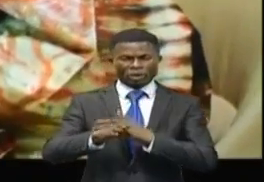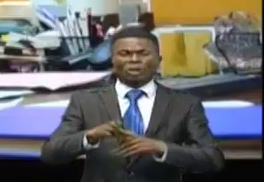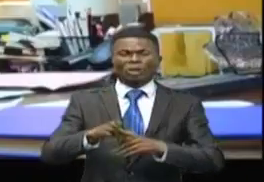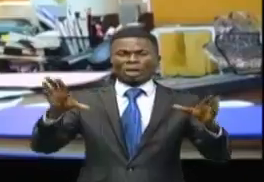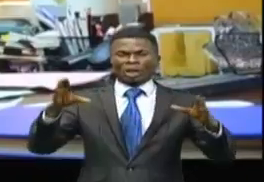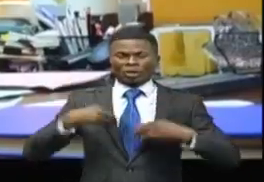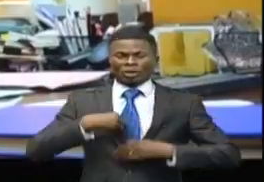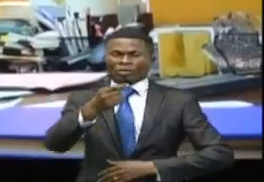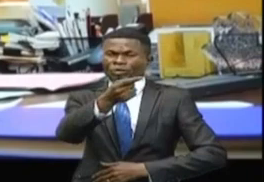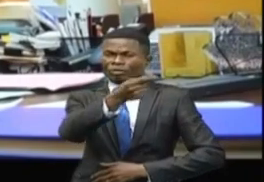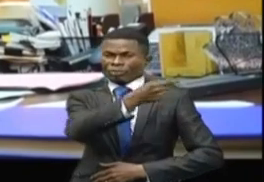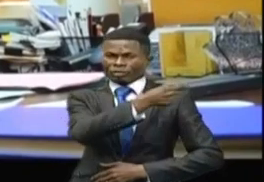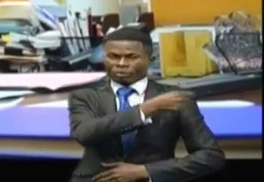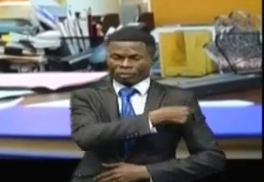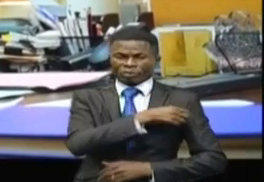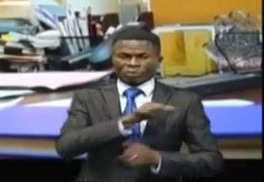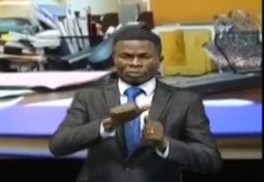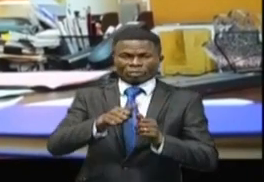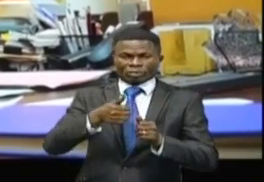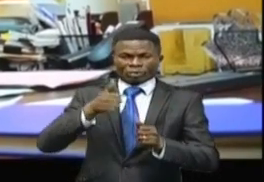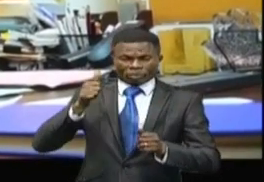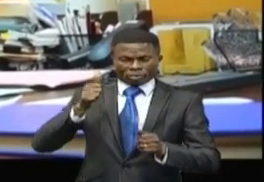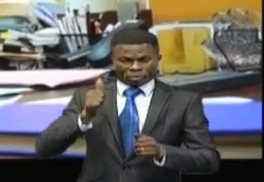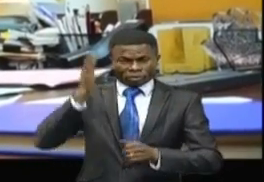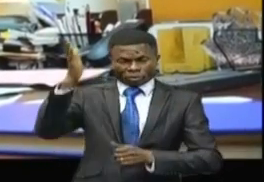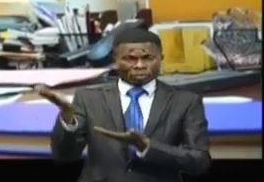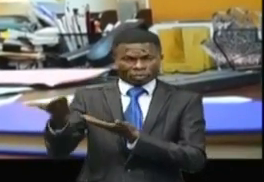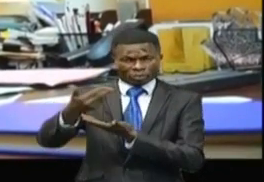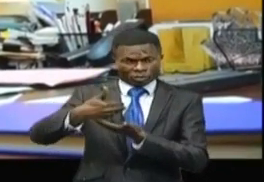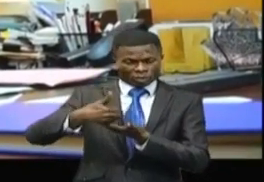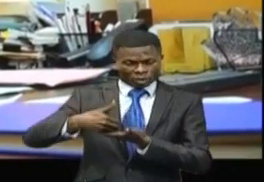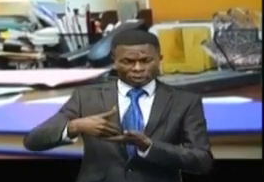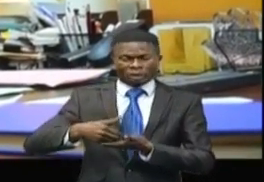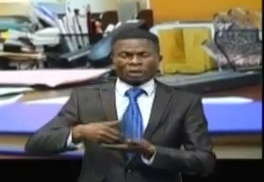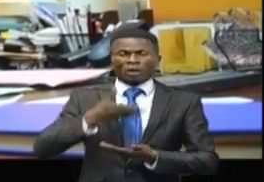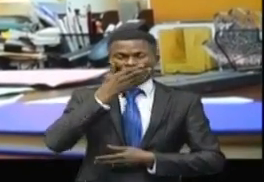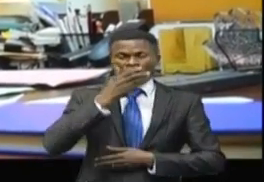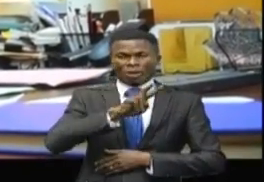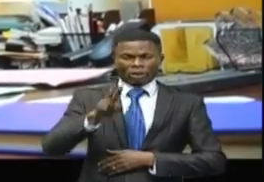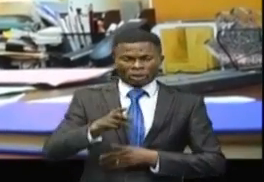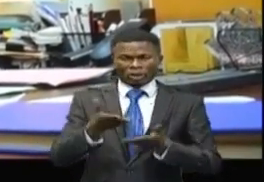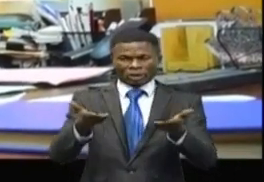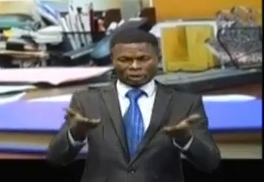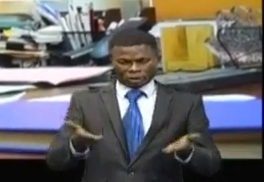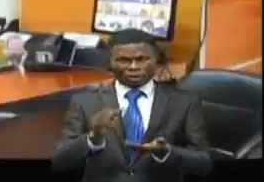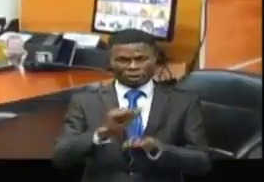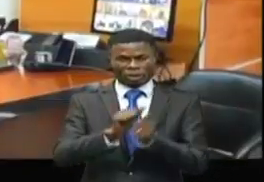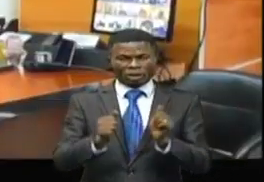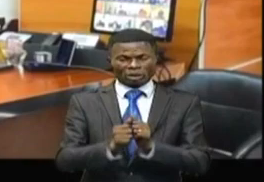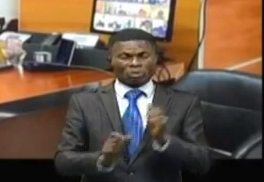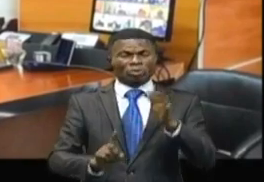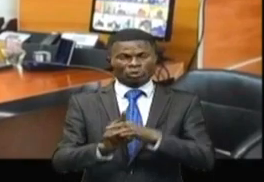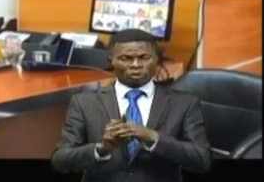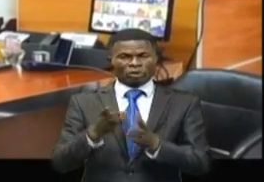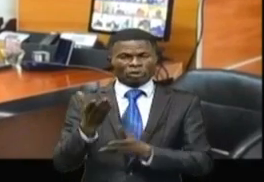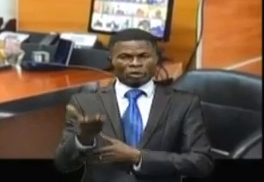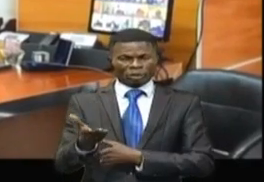pour éviter une prochaine vague minimiser son impact en cas de survenance